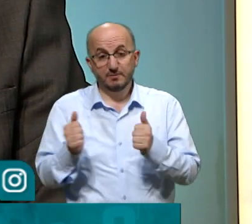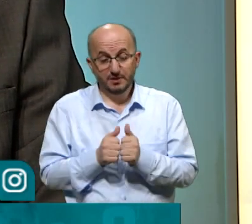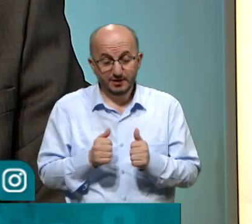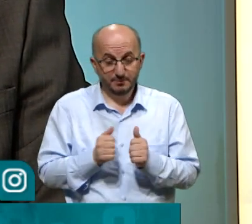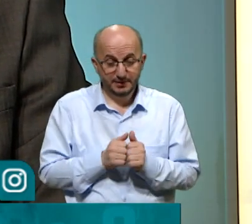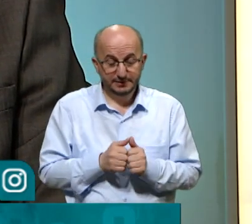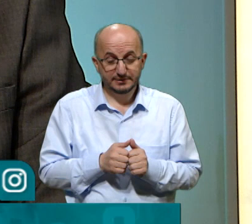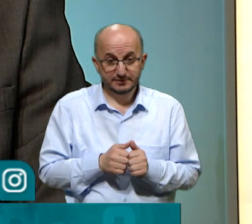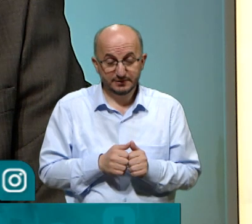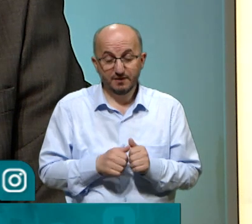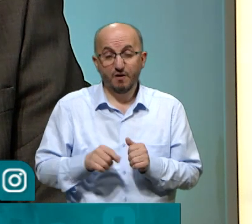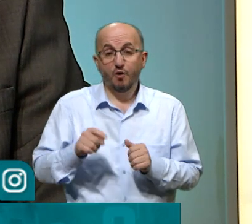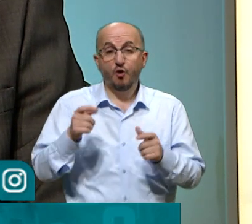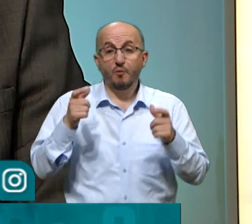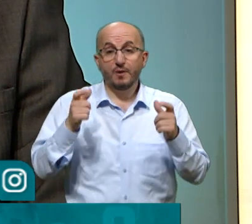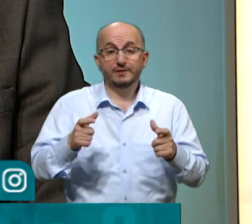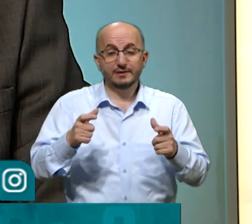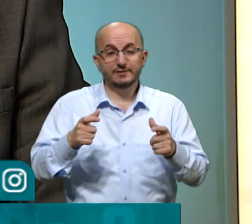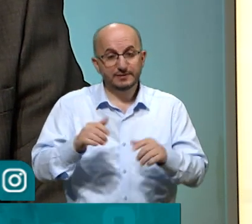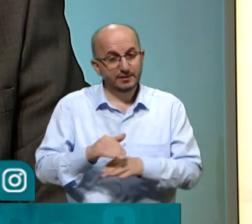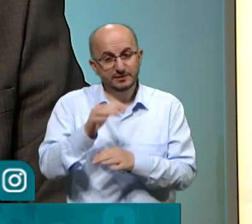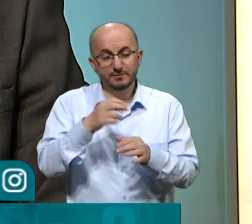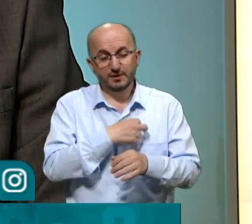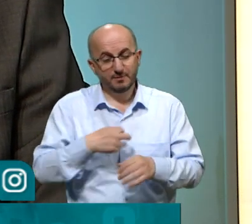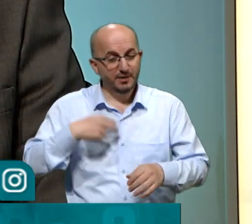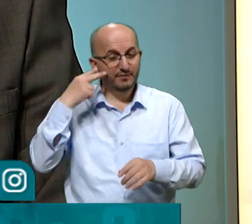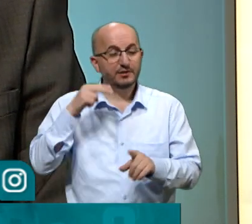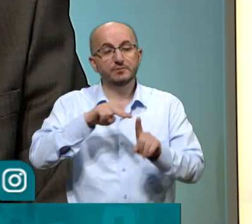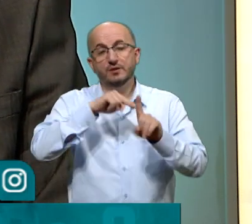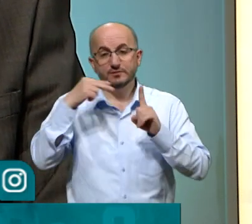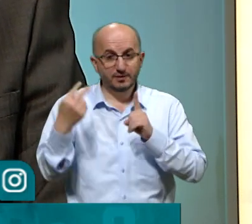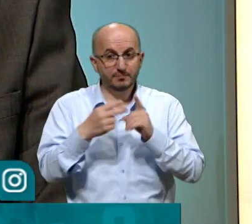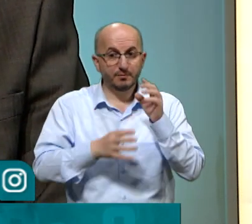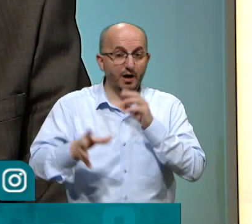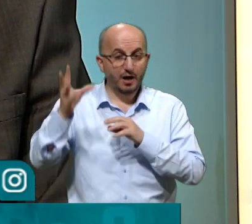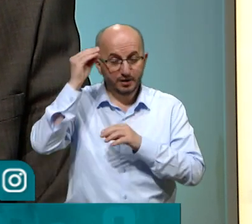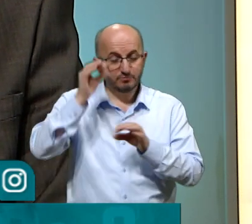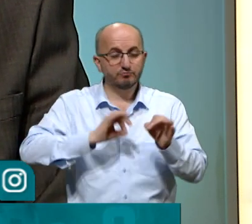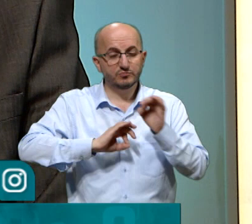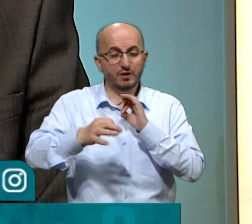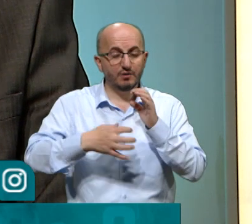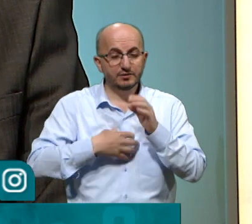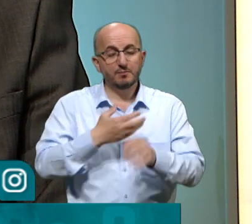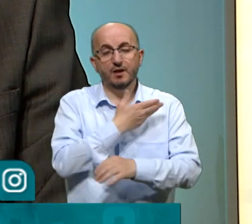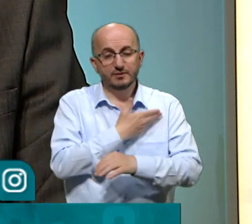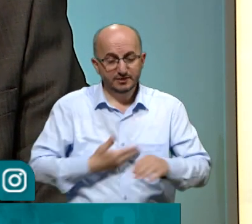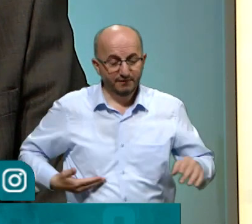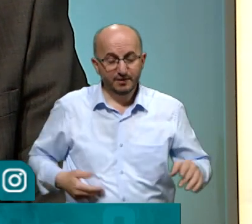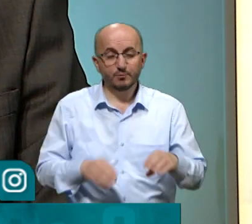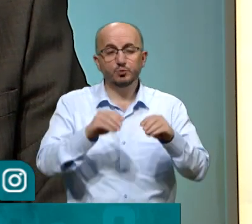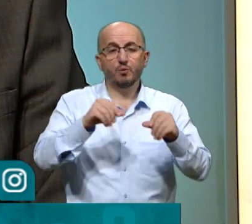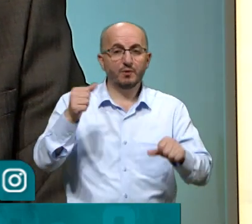Biz beldeyi ve o beldenin Sakin olan Peygamberimizi ashab-ı kiramı alimlerini takva sahipleri ise yoksa